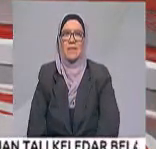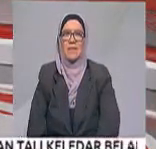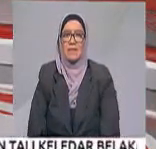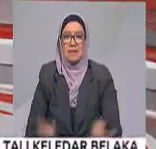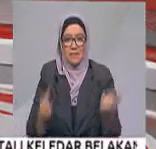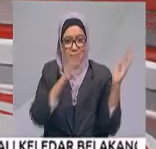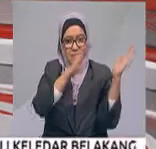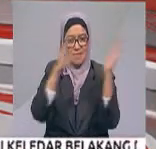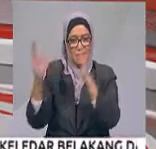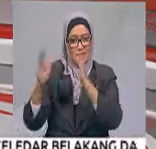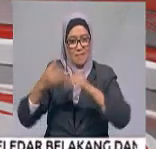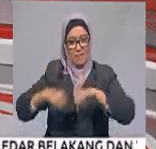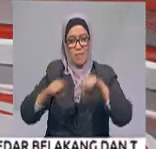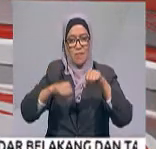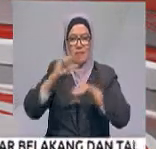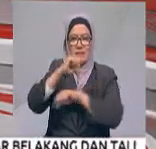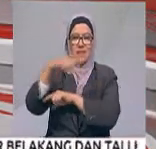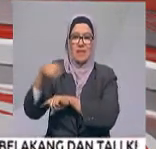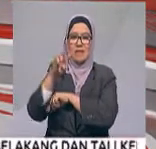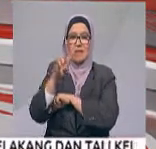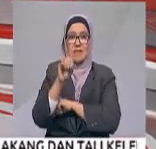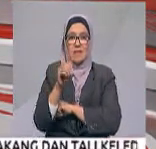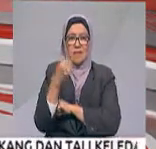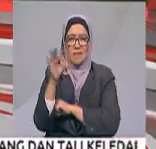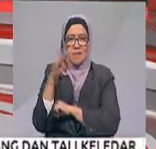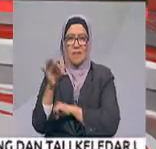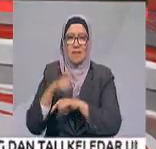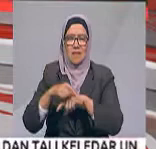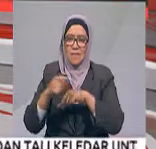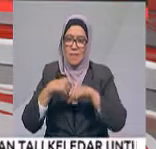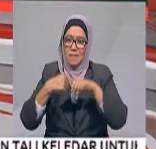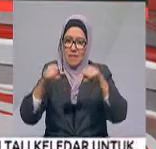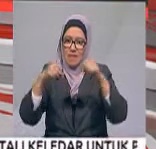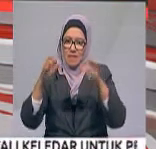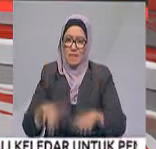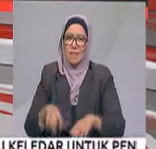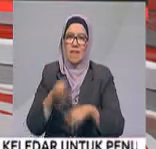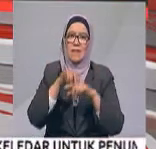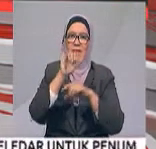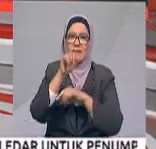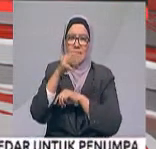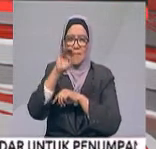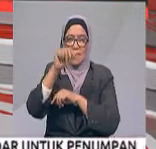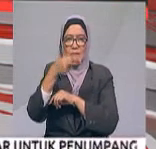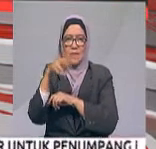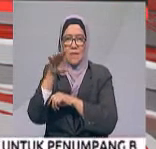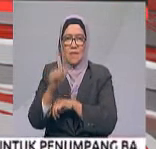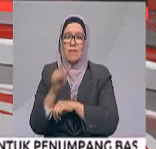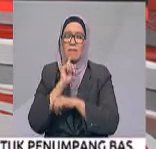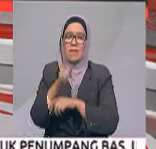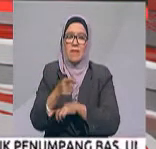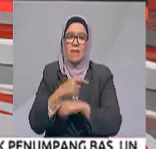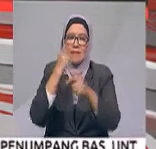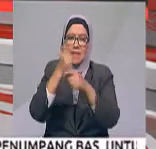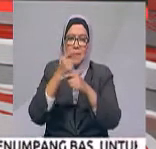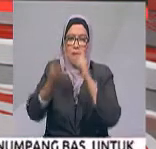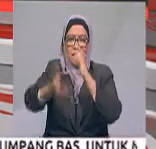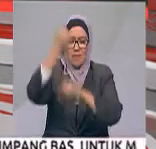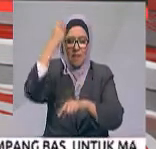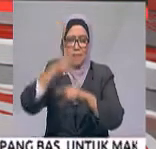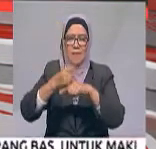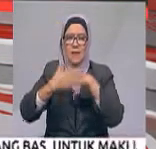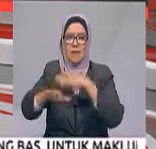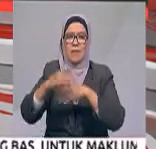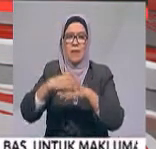Beralih ke motor GP 2019, pelumba Yamaha Maverick Vinales merekodkan kemenangan kedua musim ini selepas menguasai motor